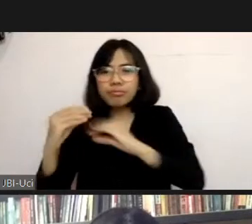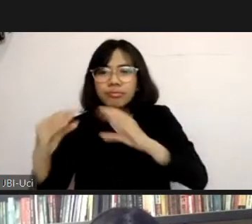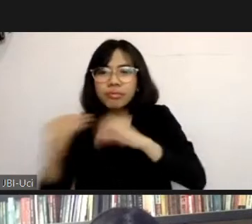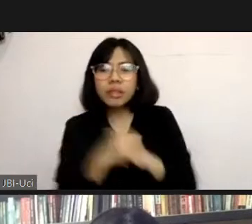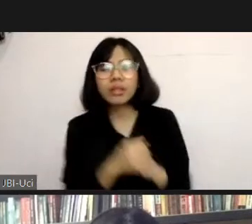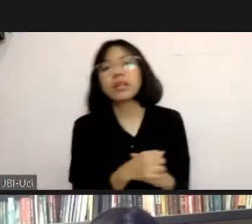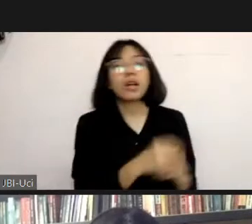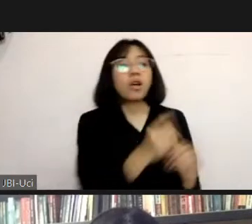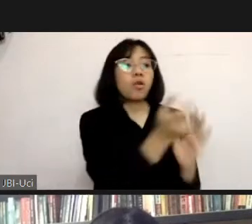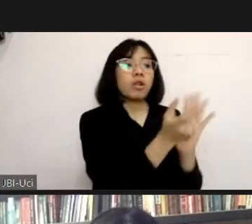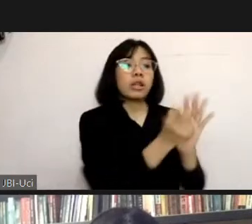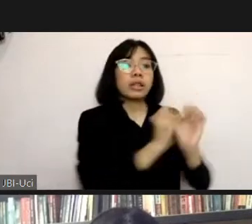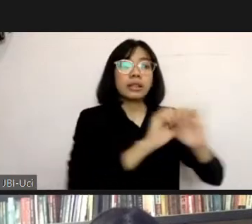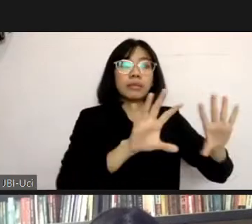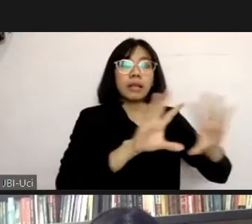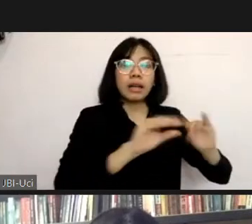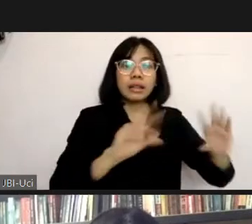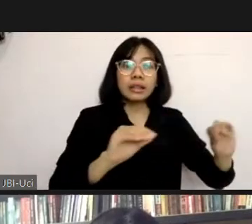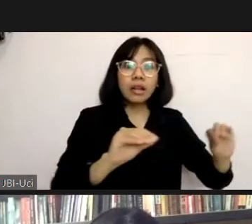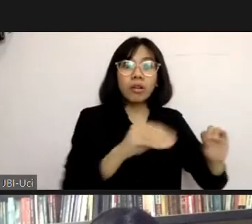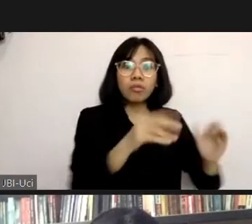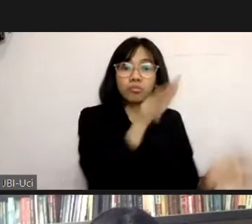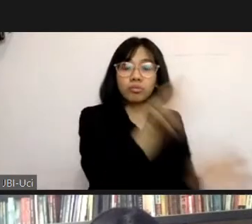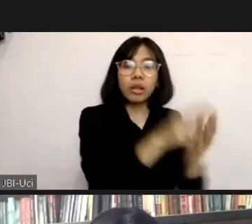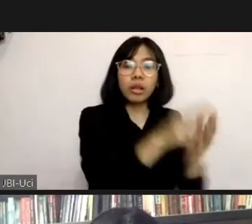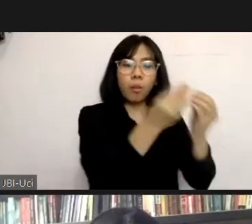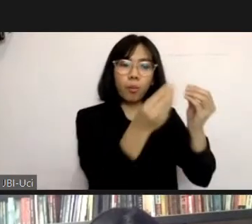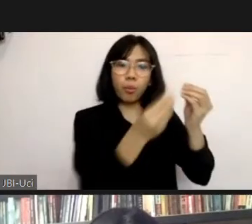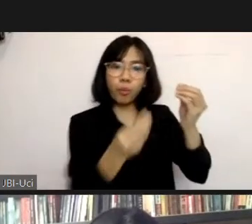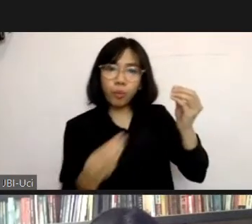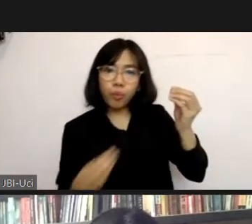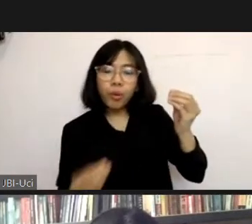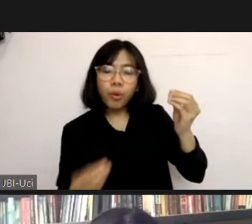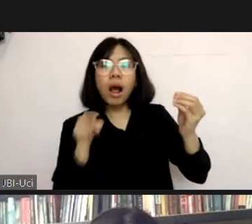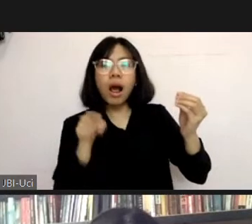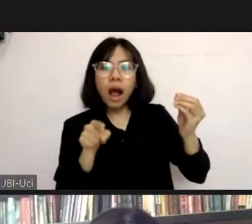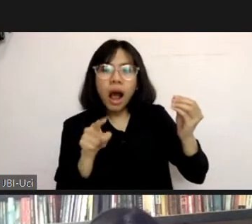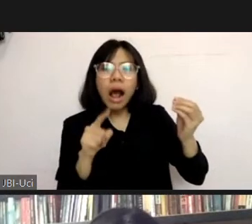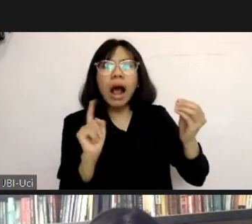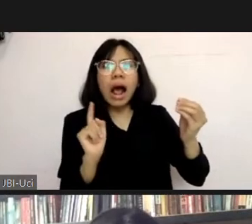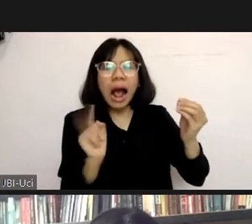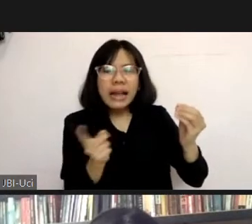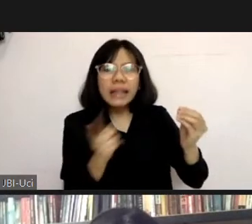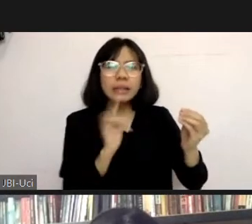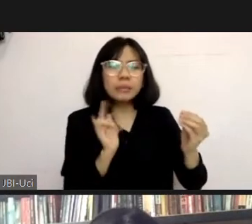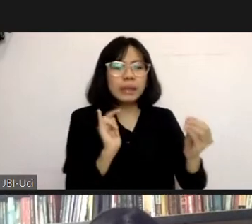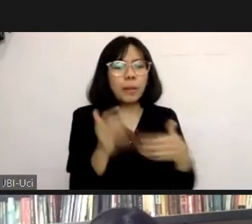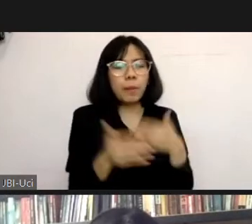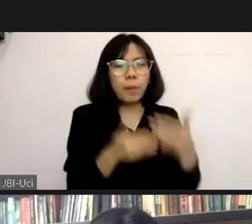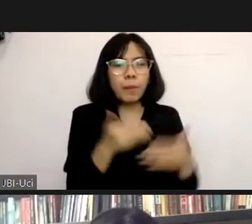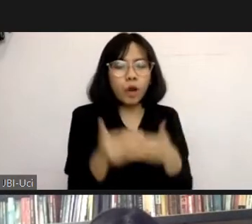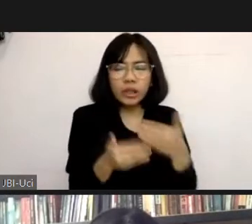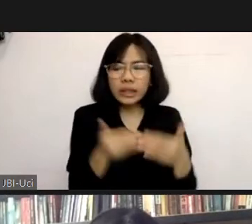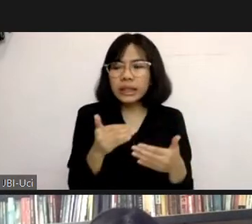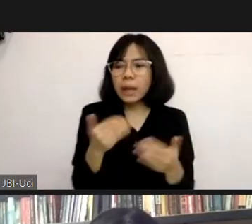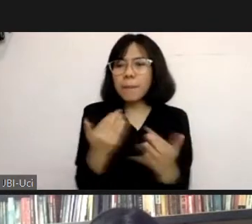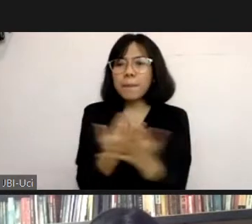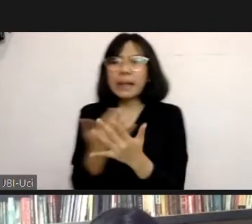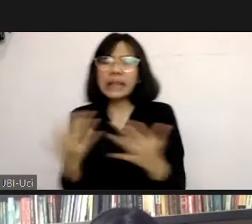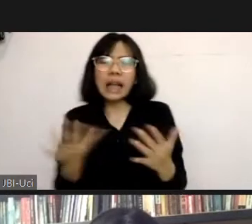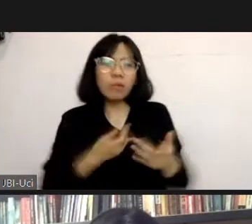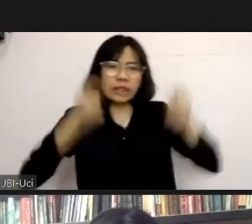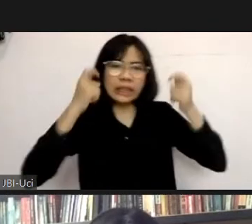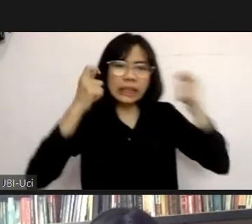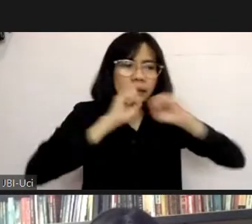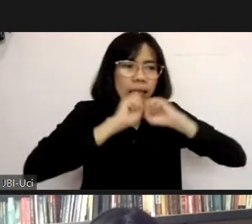produk-produk legislasi yang bermasalah, terjadi upaya untuk menghambat atau melemahkan gerakan masyarakat sipil.